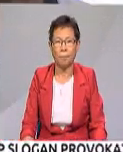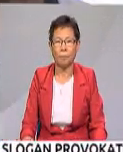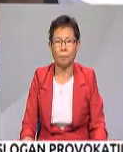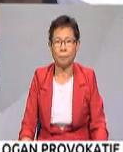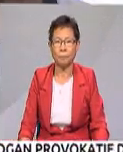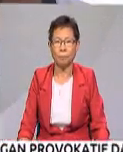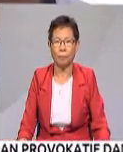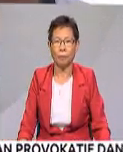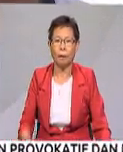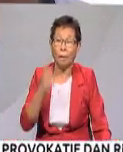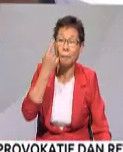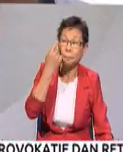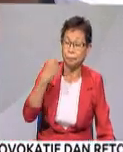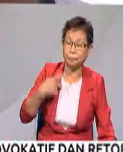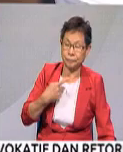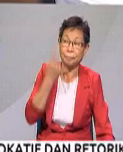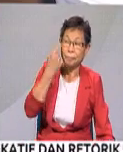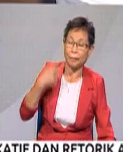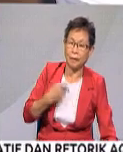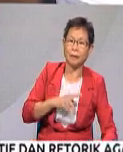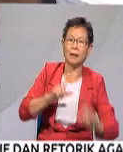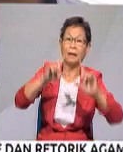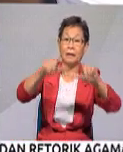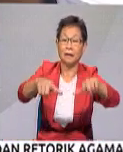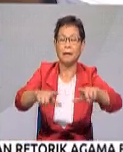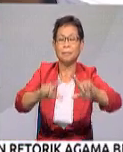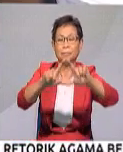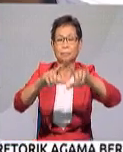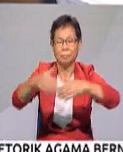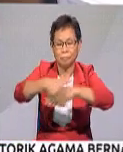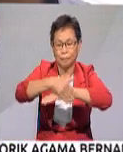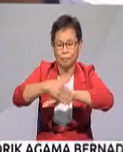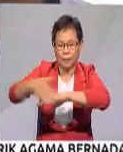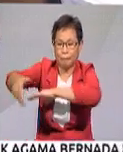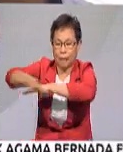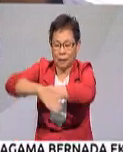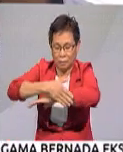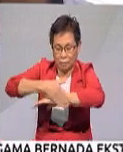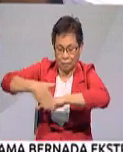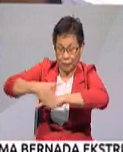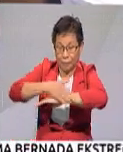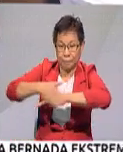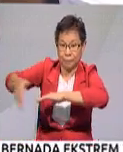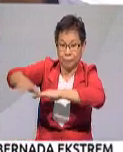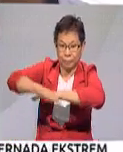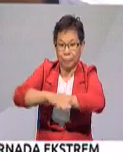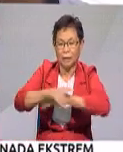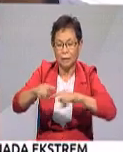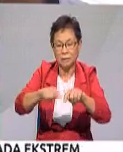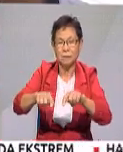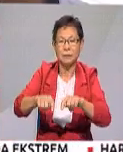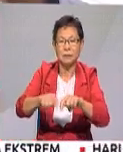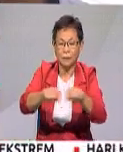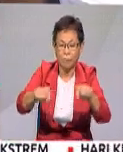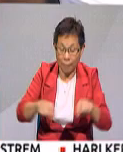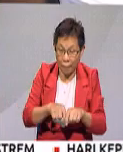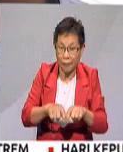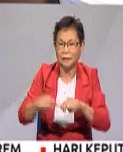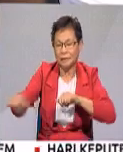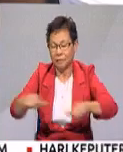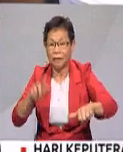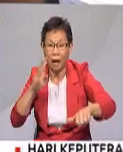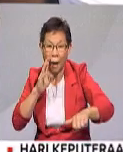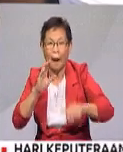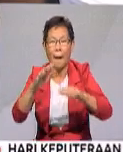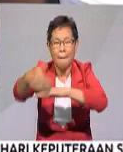Yang seperti tadi yang kita akan letakkan di tepi pantai, kawasan-kawasan yang melibatkan aktiviti air seperti pantai